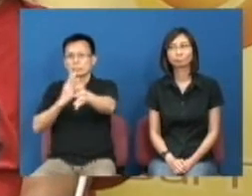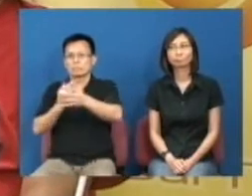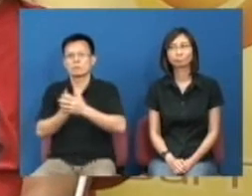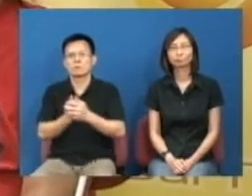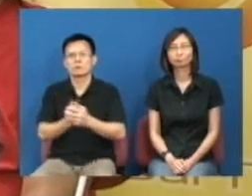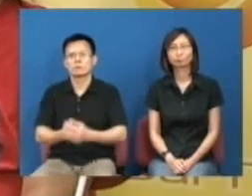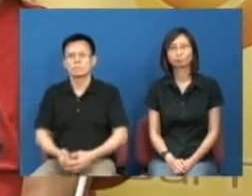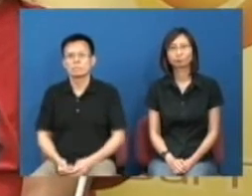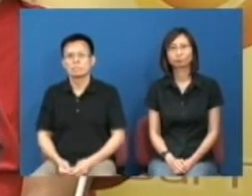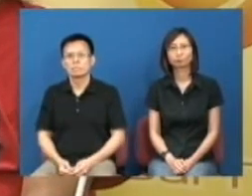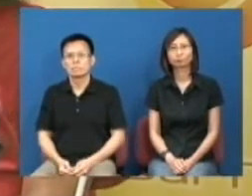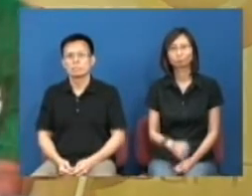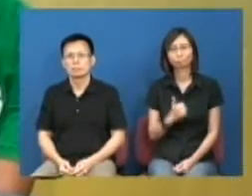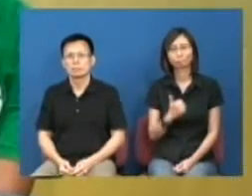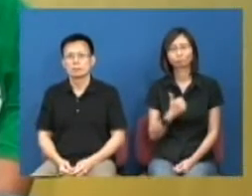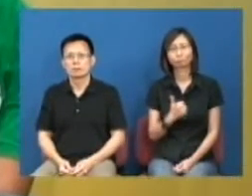嘛。